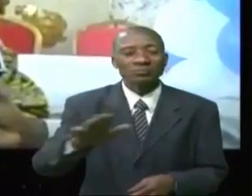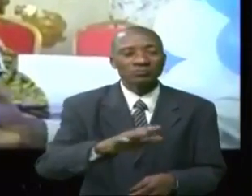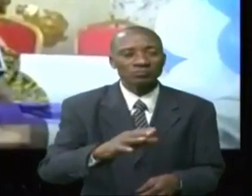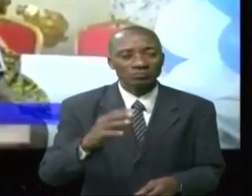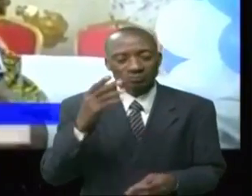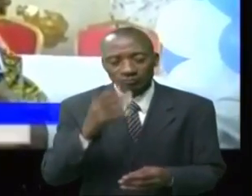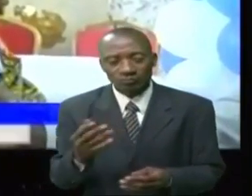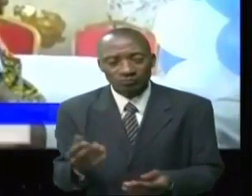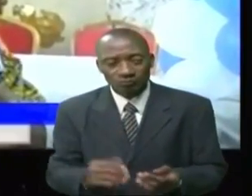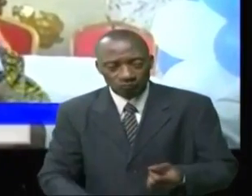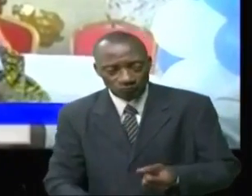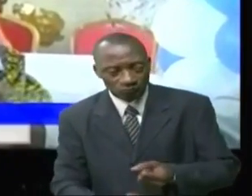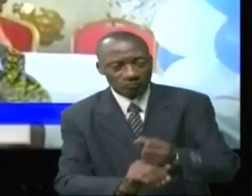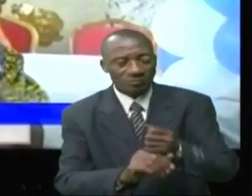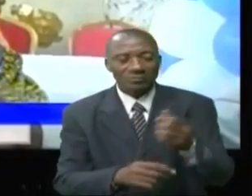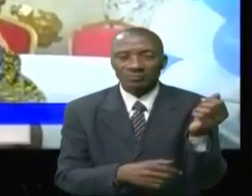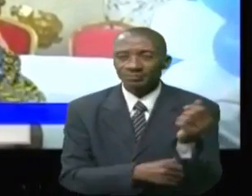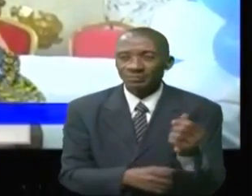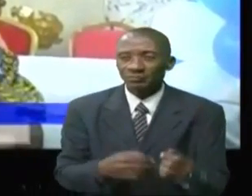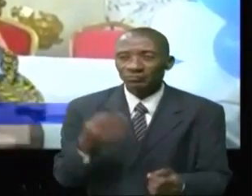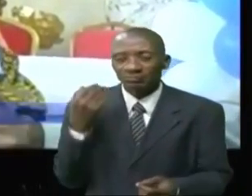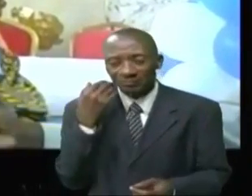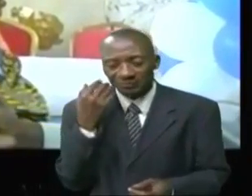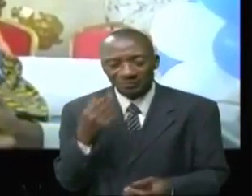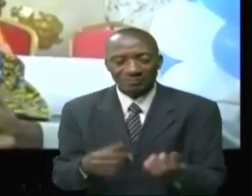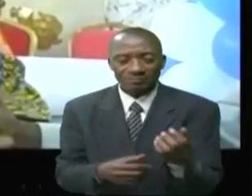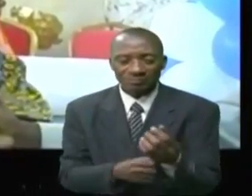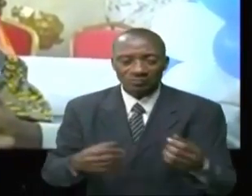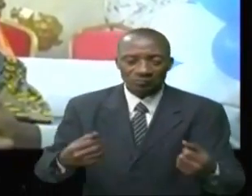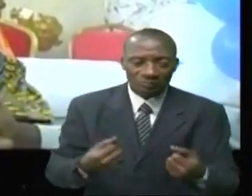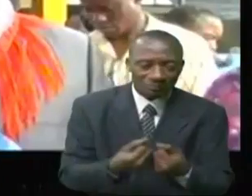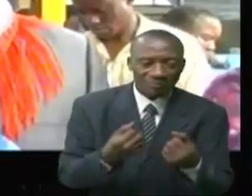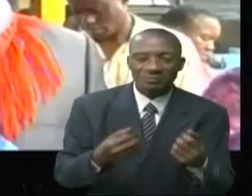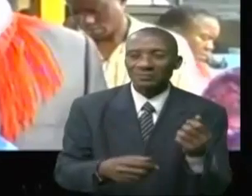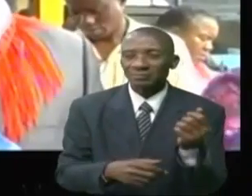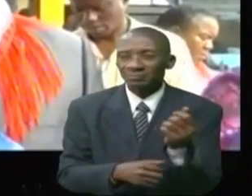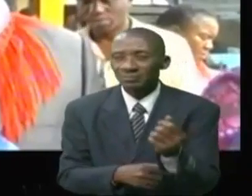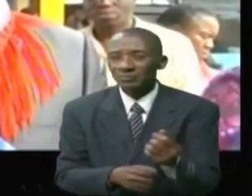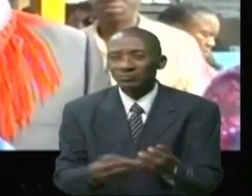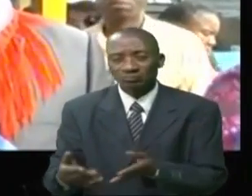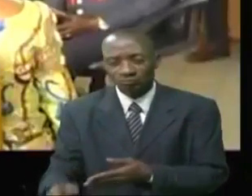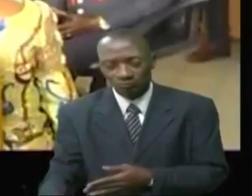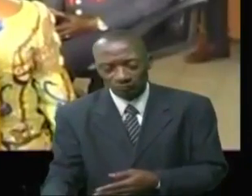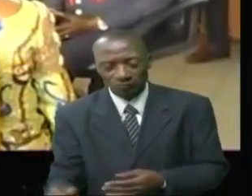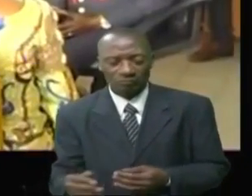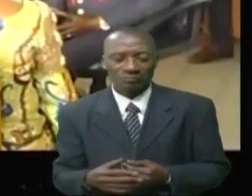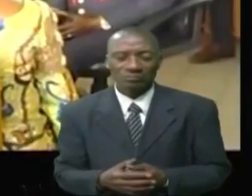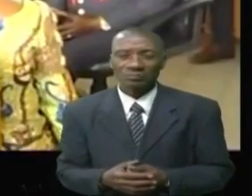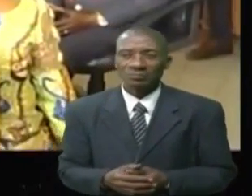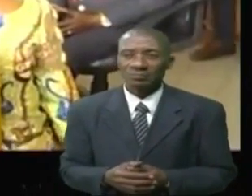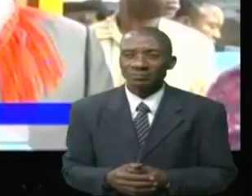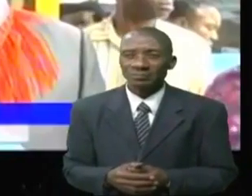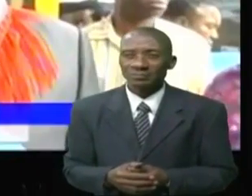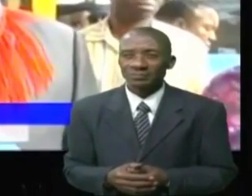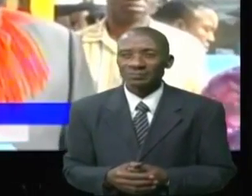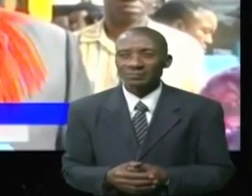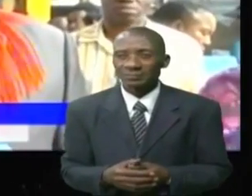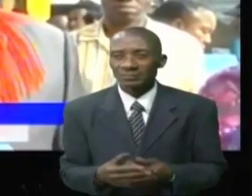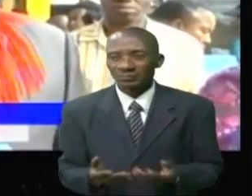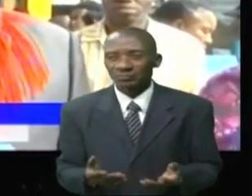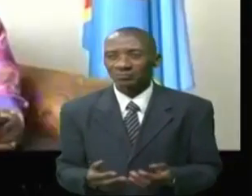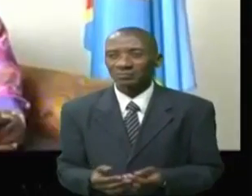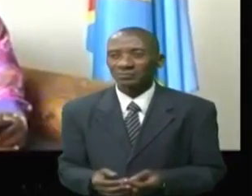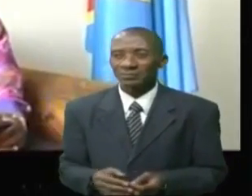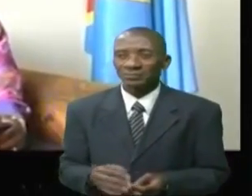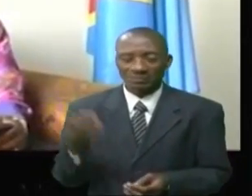une structure de formation des assainisseurs que nous, la commune, nous n'avons pas. Je m'engage à les soutenir pour les différents travaux